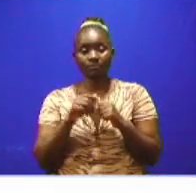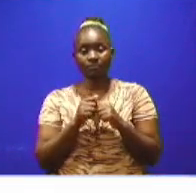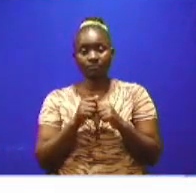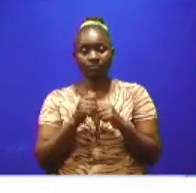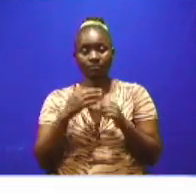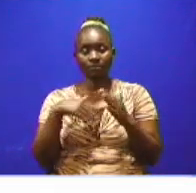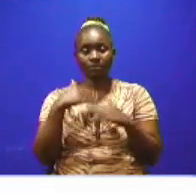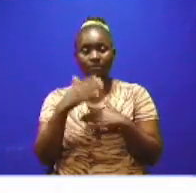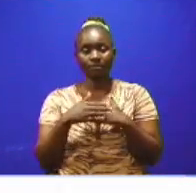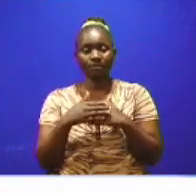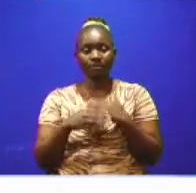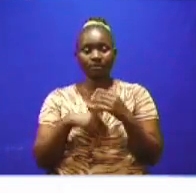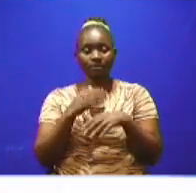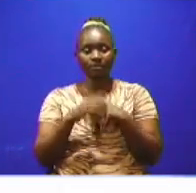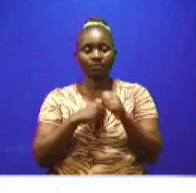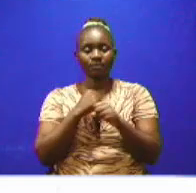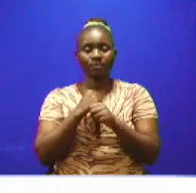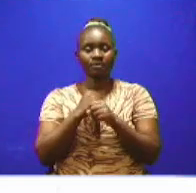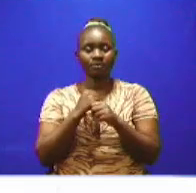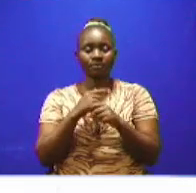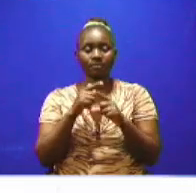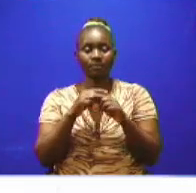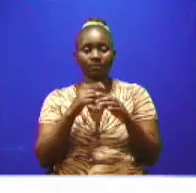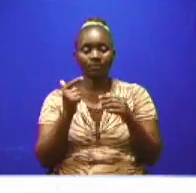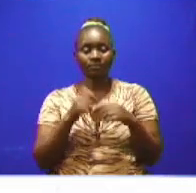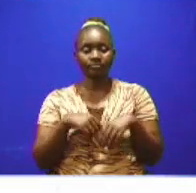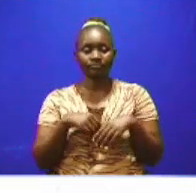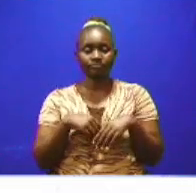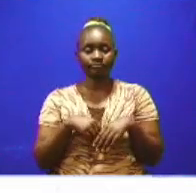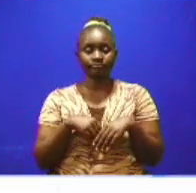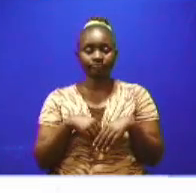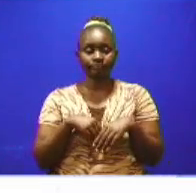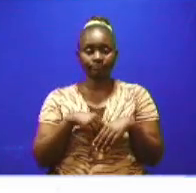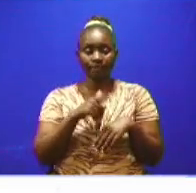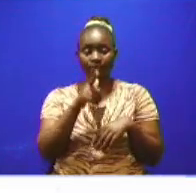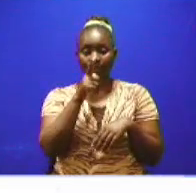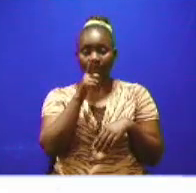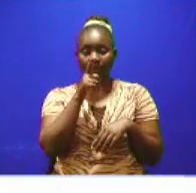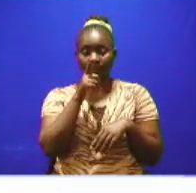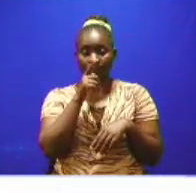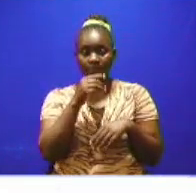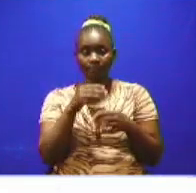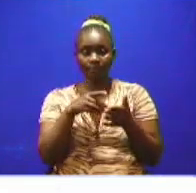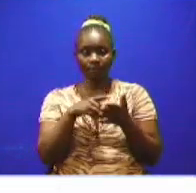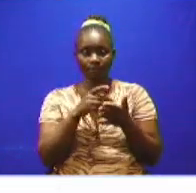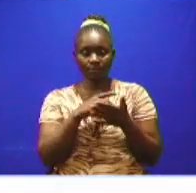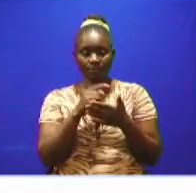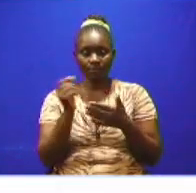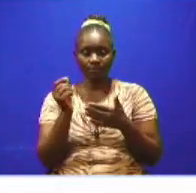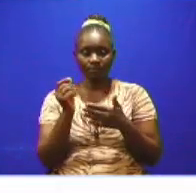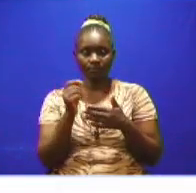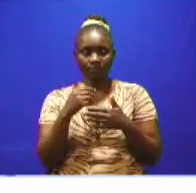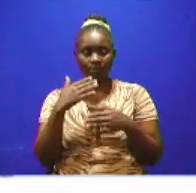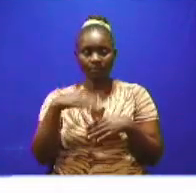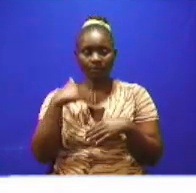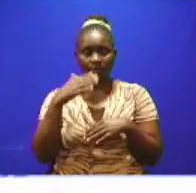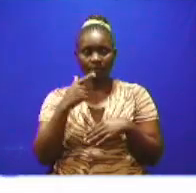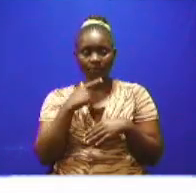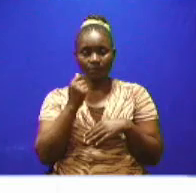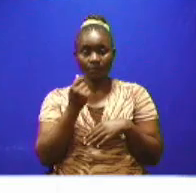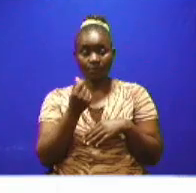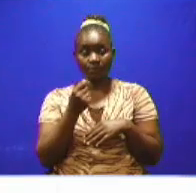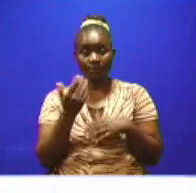gocha chiruwewe ochia sabana egere banyore lunch mba kunyara kwa bago seli gukira litukonga besa